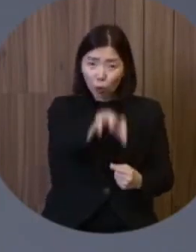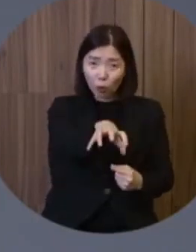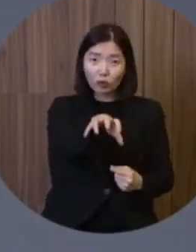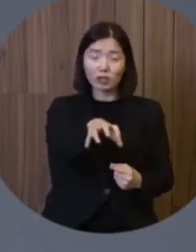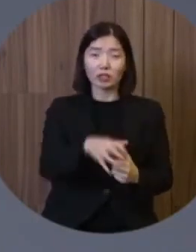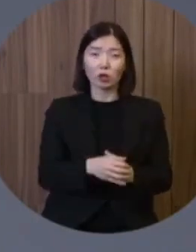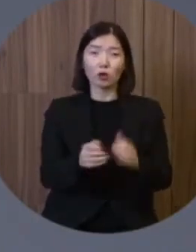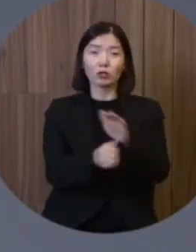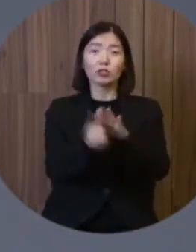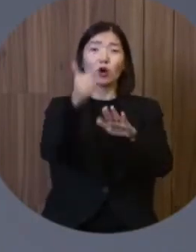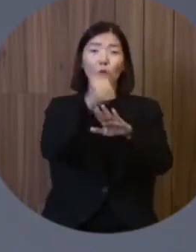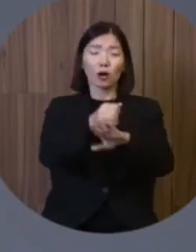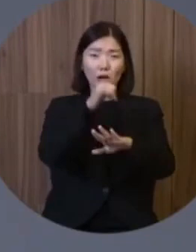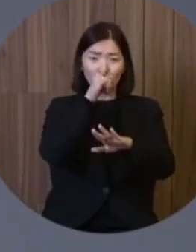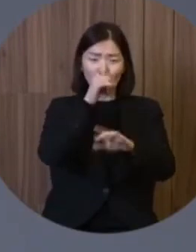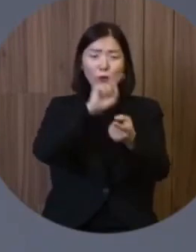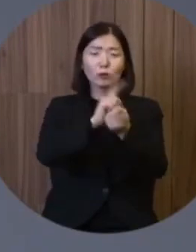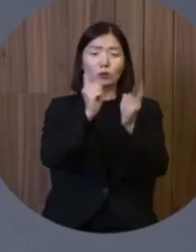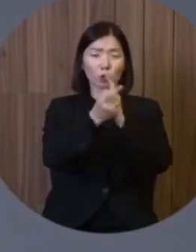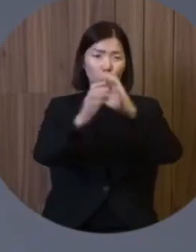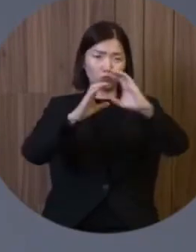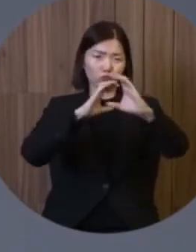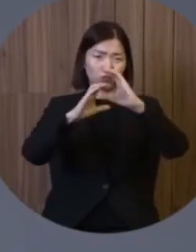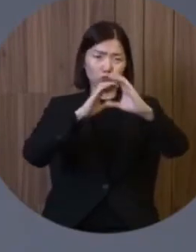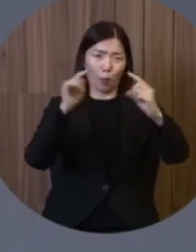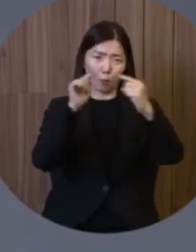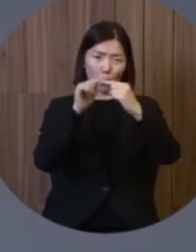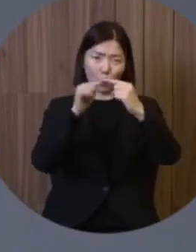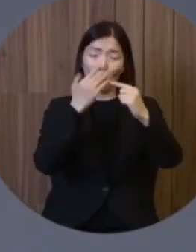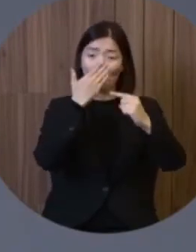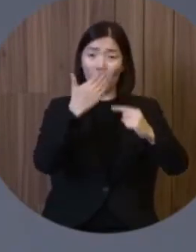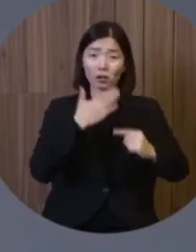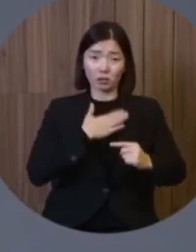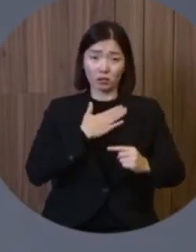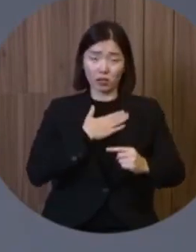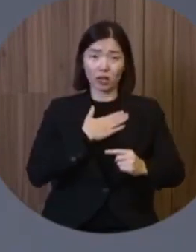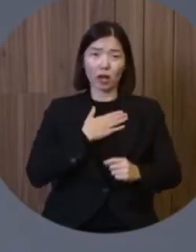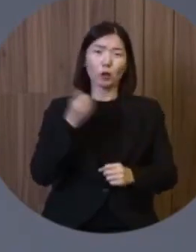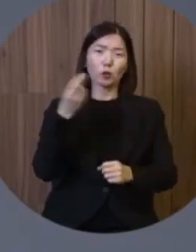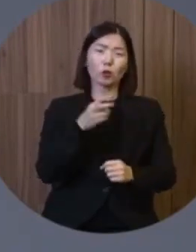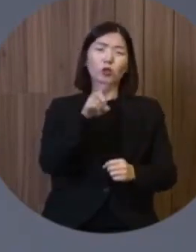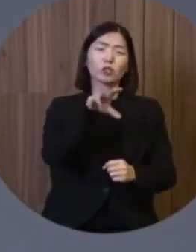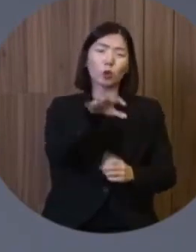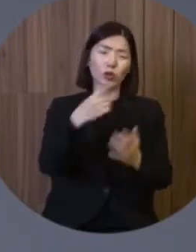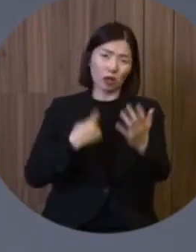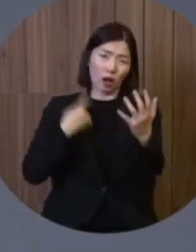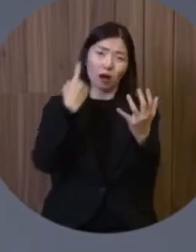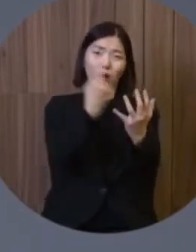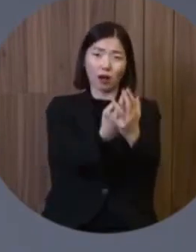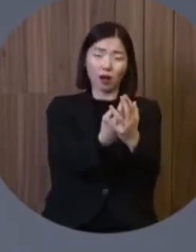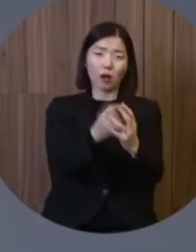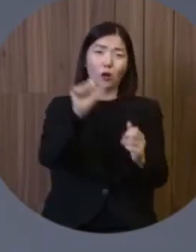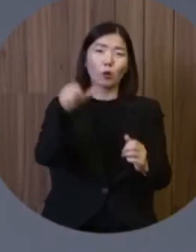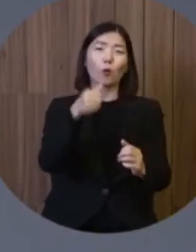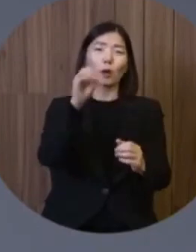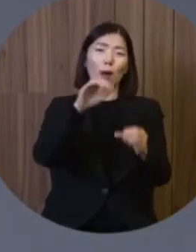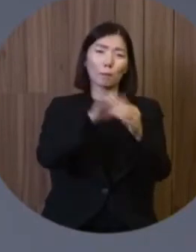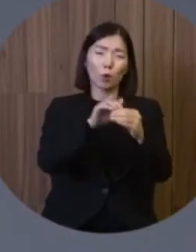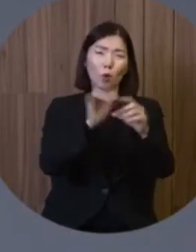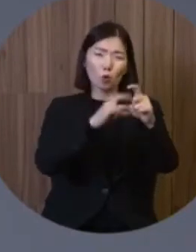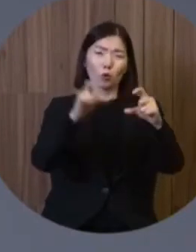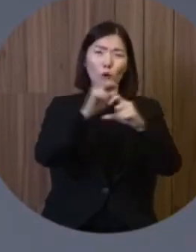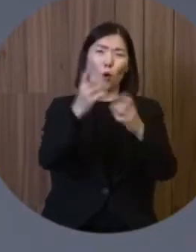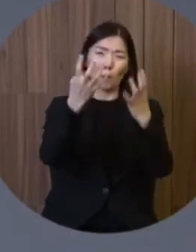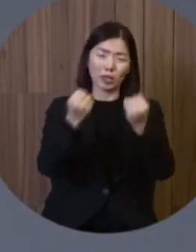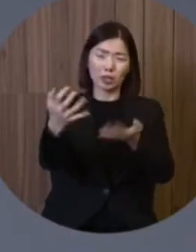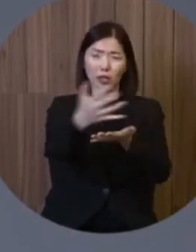내고 현장과 소통이 가장 잘 되는 우원식이 다시 현장을 파고들어 500만 표 더